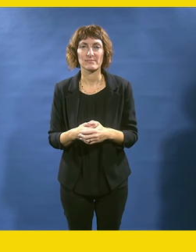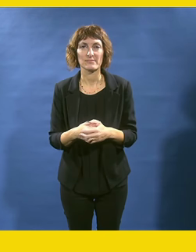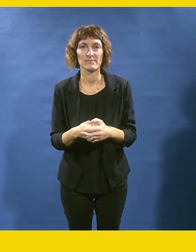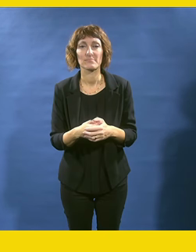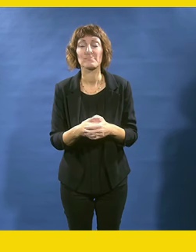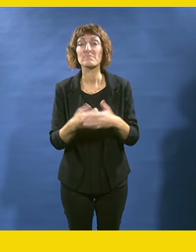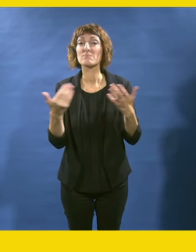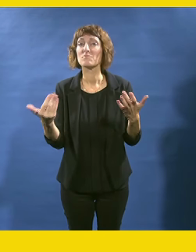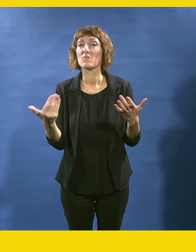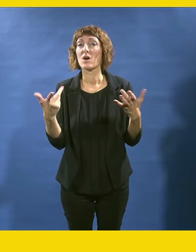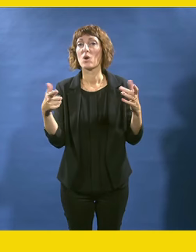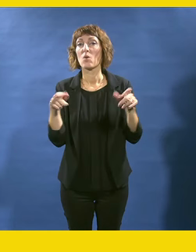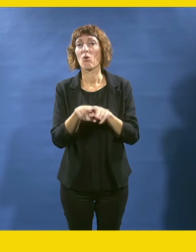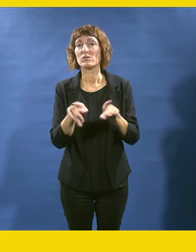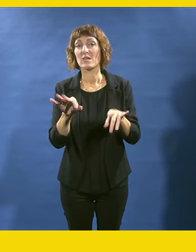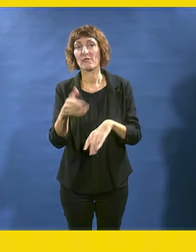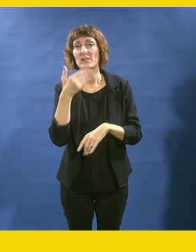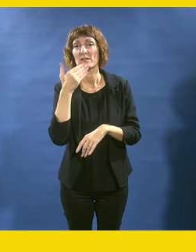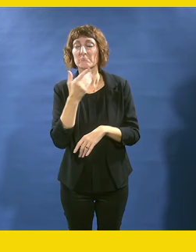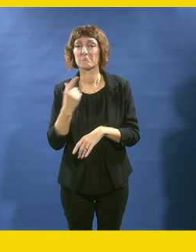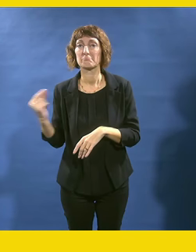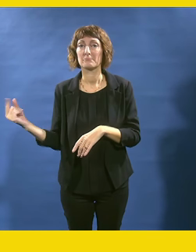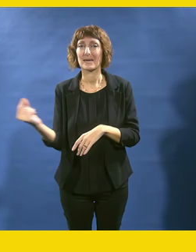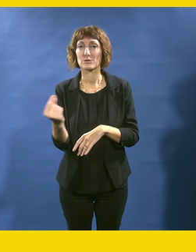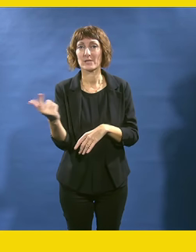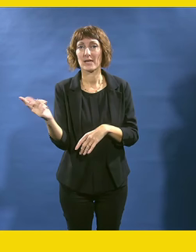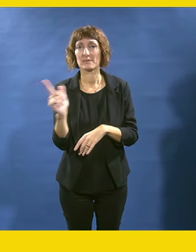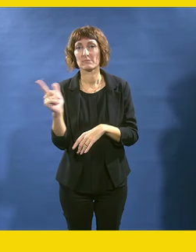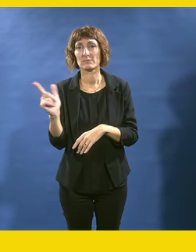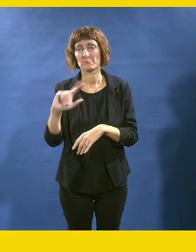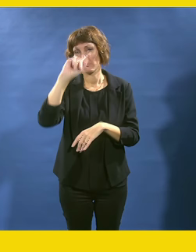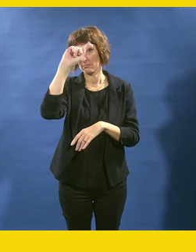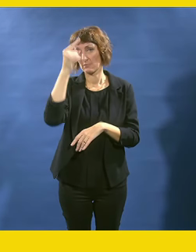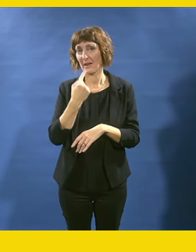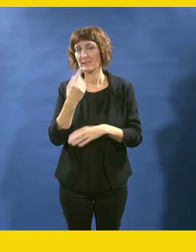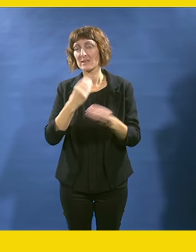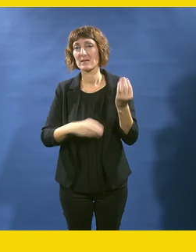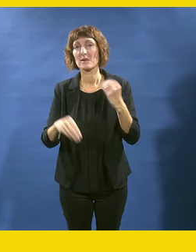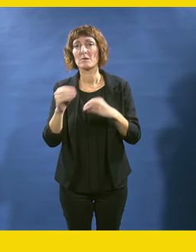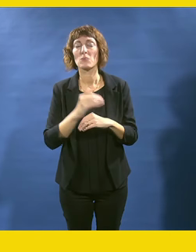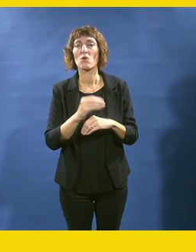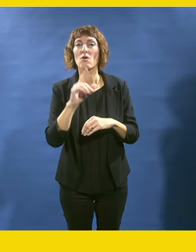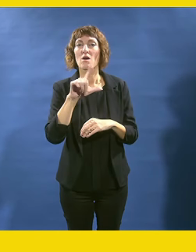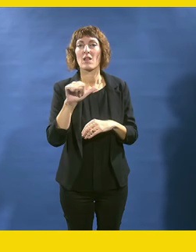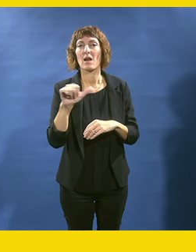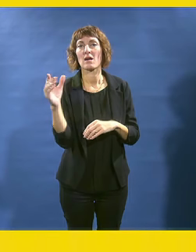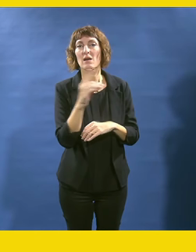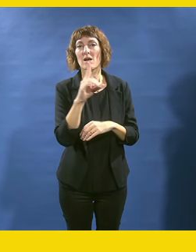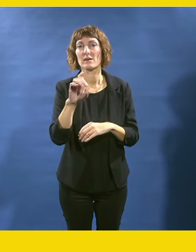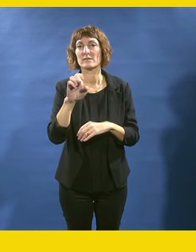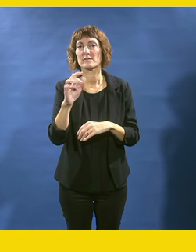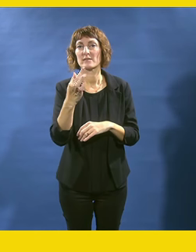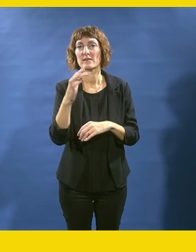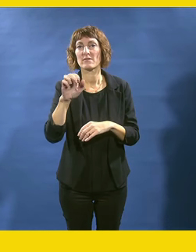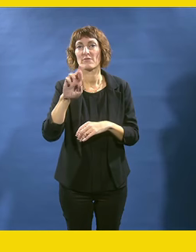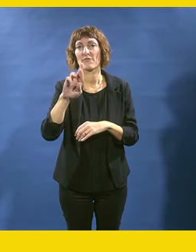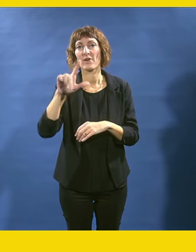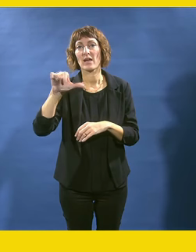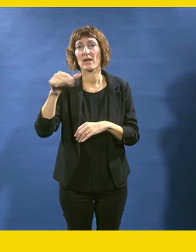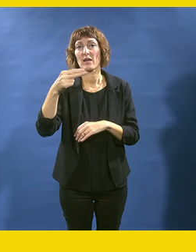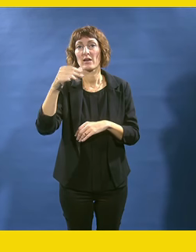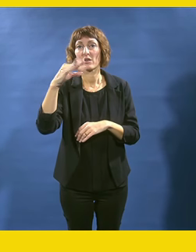Et puis, je voudrais également remercier nos deux partenaires, Arte et La Déferlante, et l'agence Candide qui nous